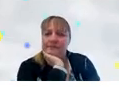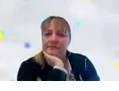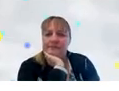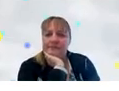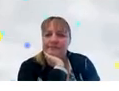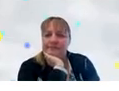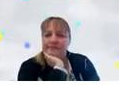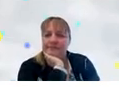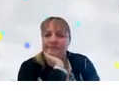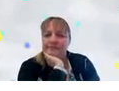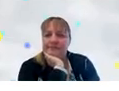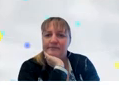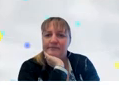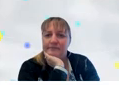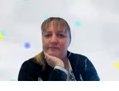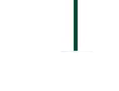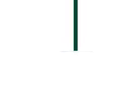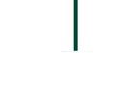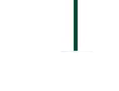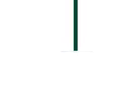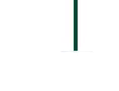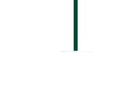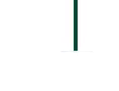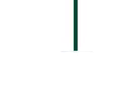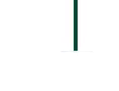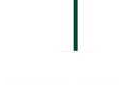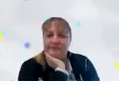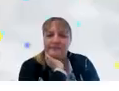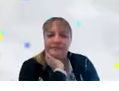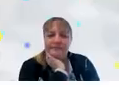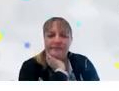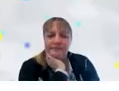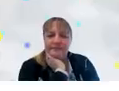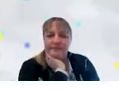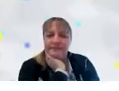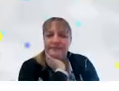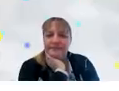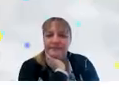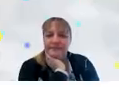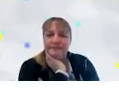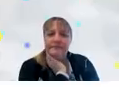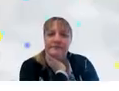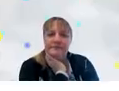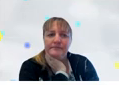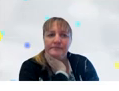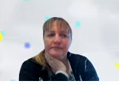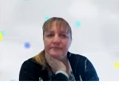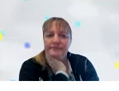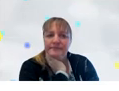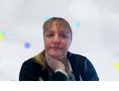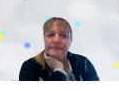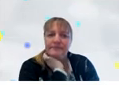heißen ja das projekt das ich im land jetzt vorstellen möchte das ist sicher etwas was bislang